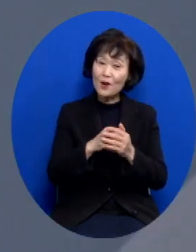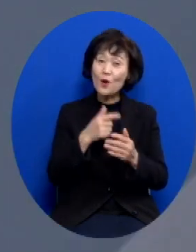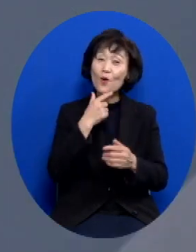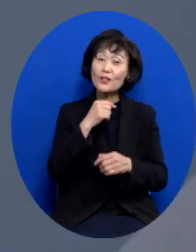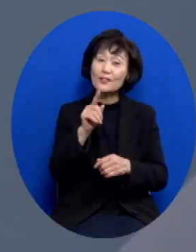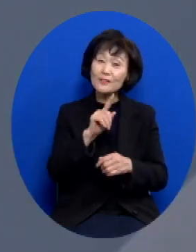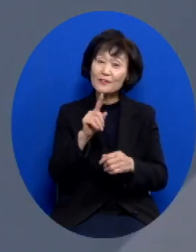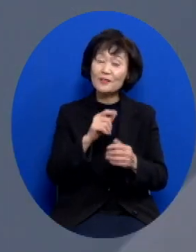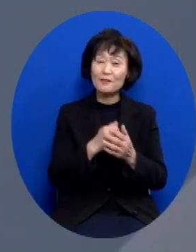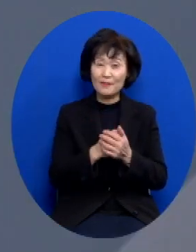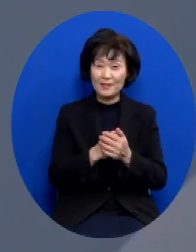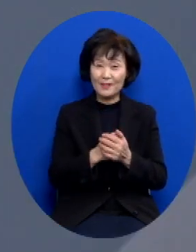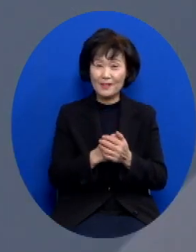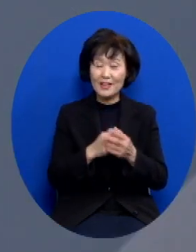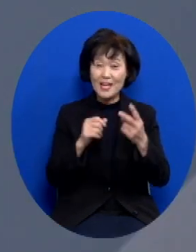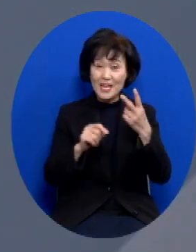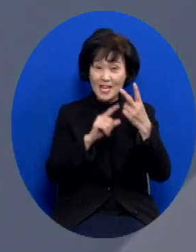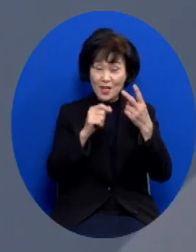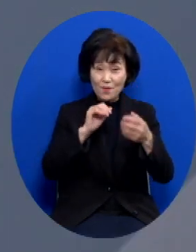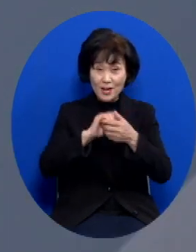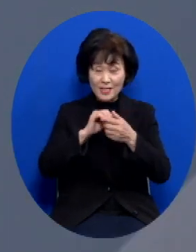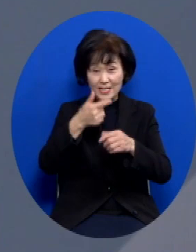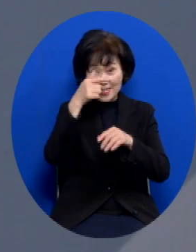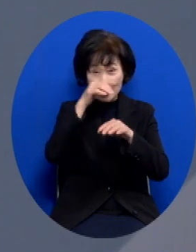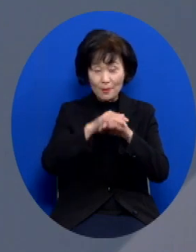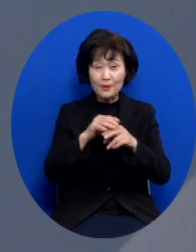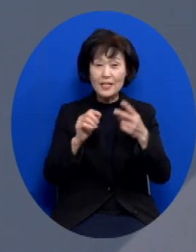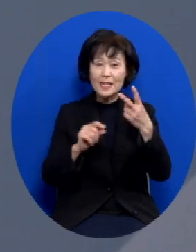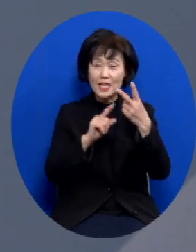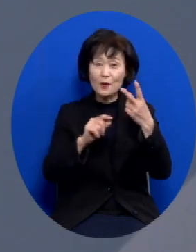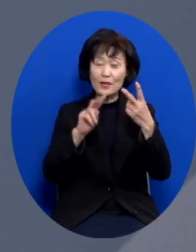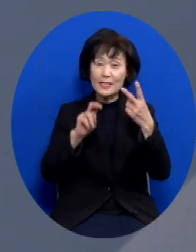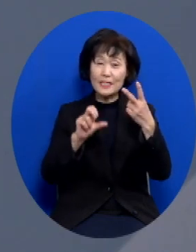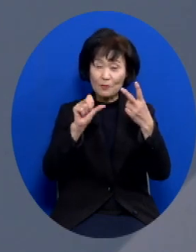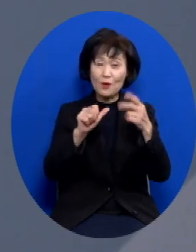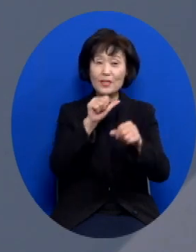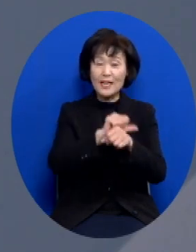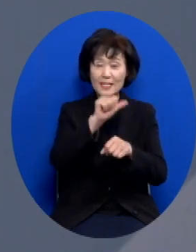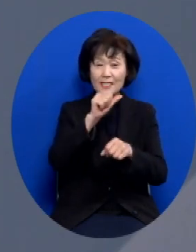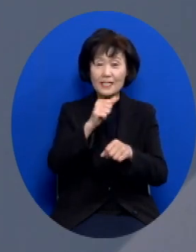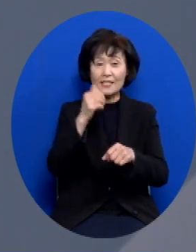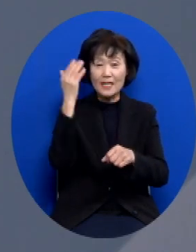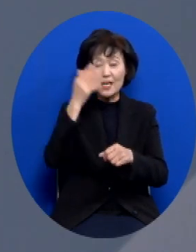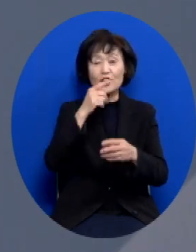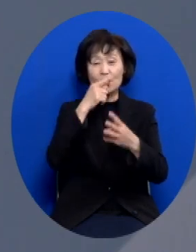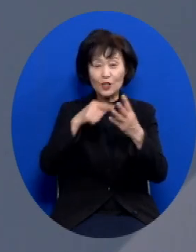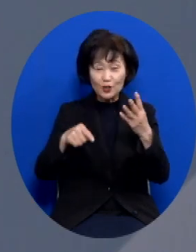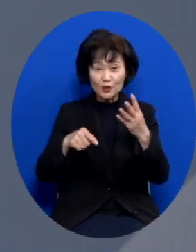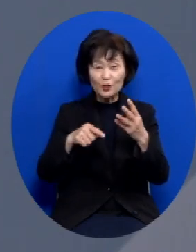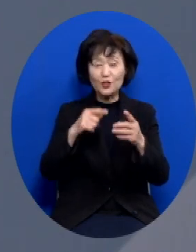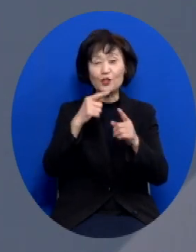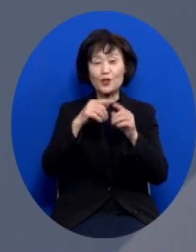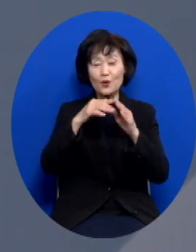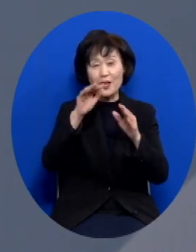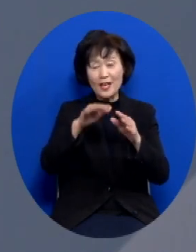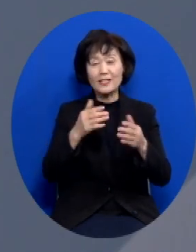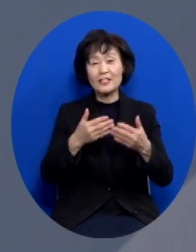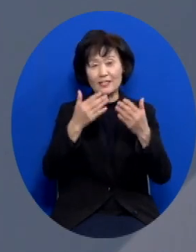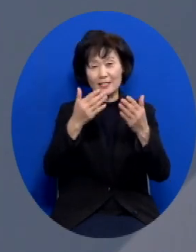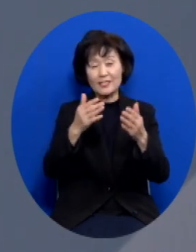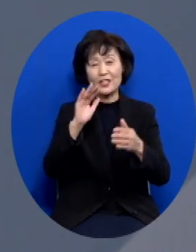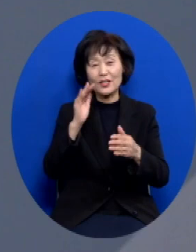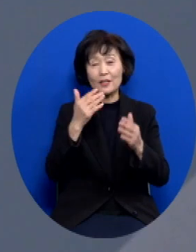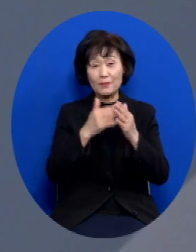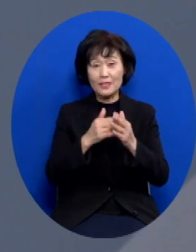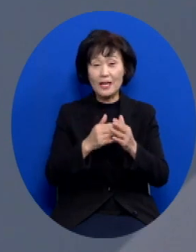네, 제이어스 2월 정기 예배는요, 2월 25일 5시 청주의 상당교회에서 드려지게 됩니다. 청주